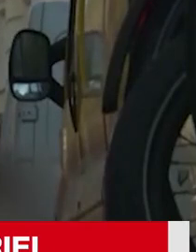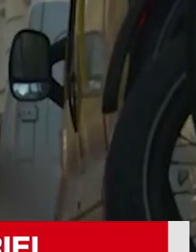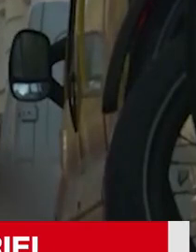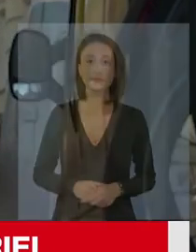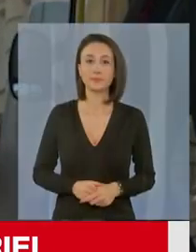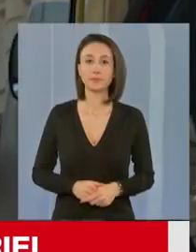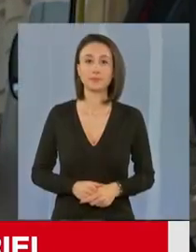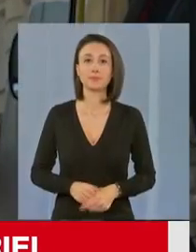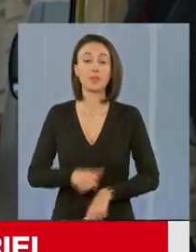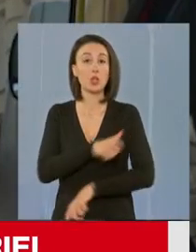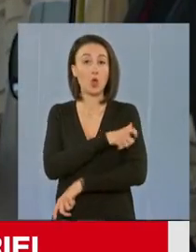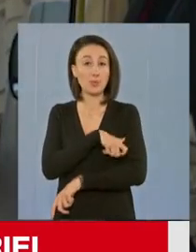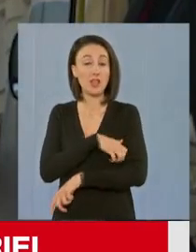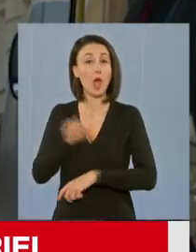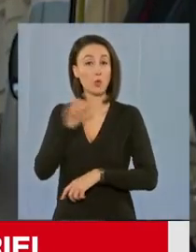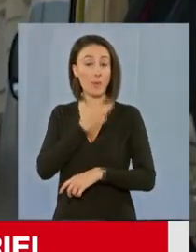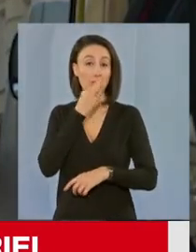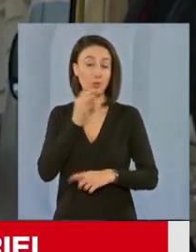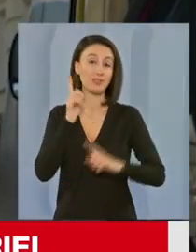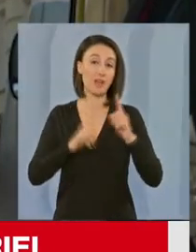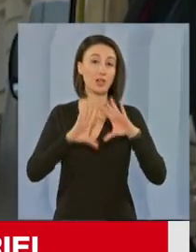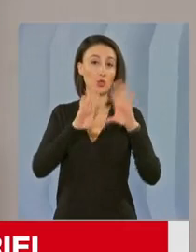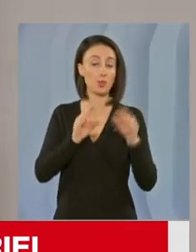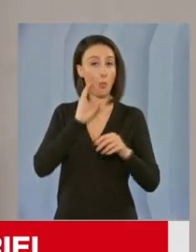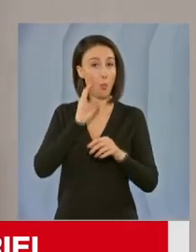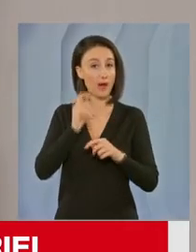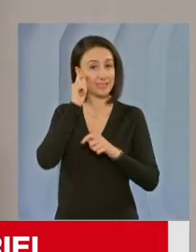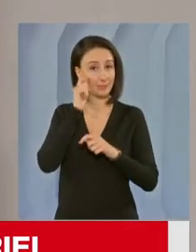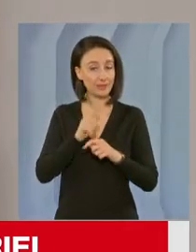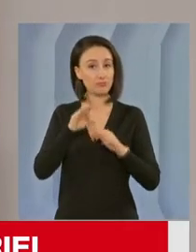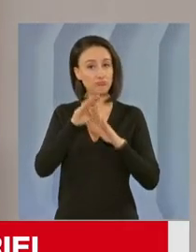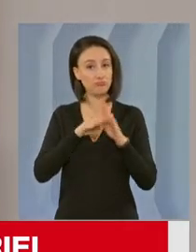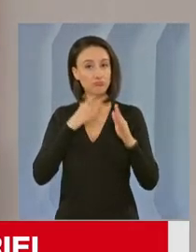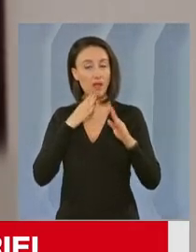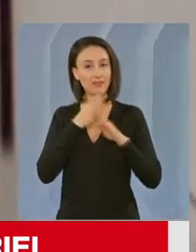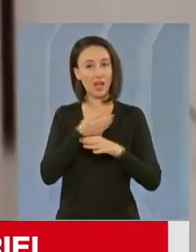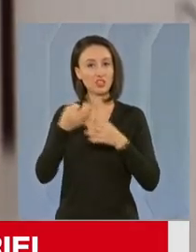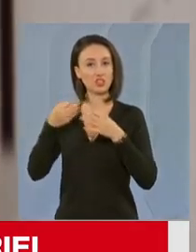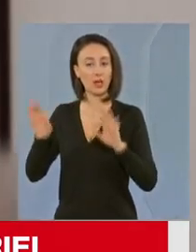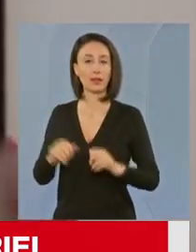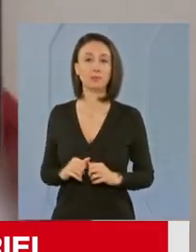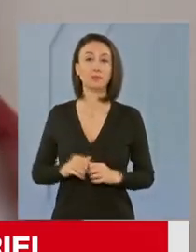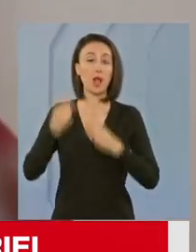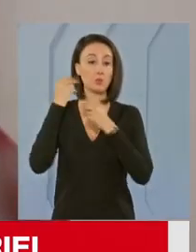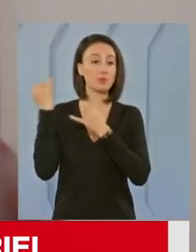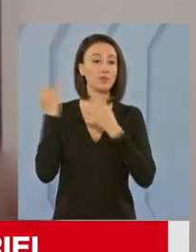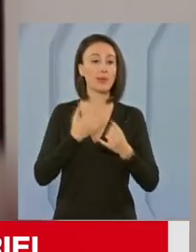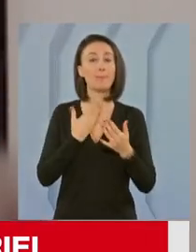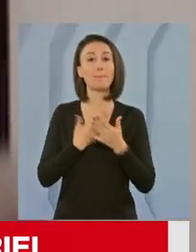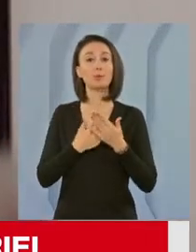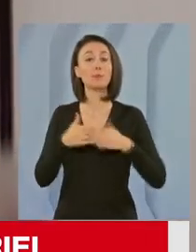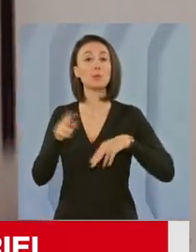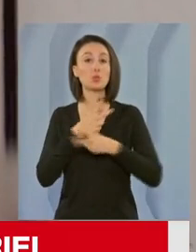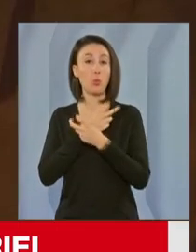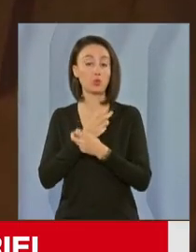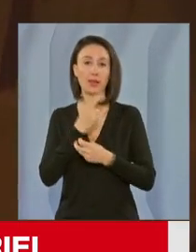reiterat faptul că România și Bulgaria respectă toate condițiile pentru aderarea la Schengen. Anunțul vine în condițiile în care ministrul austriac